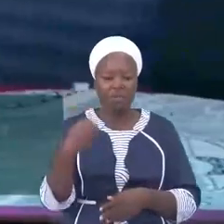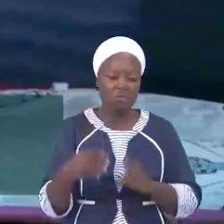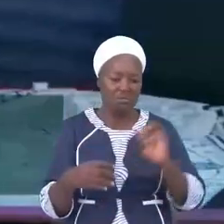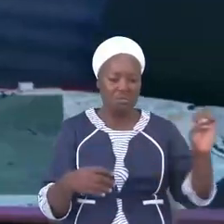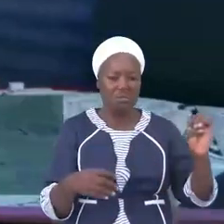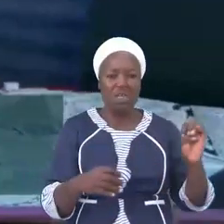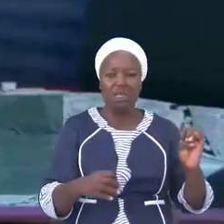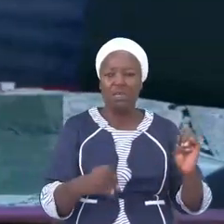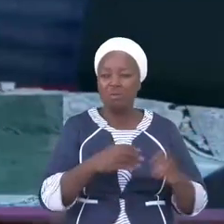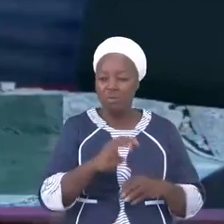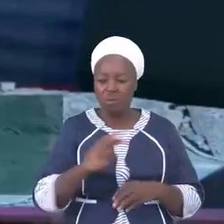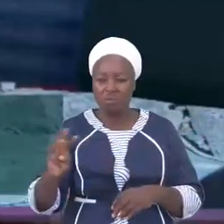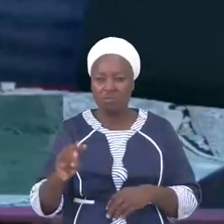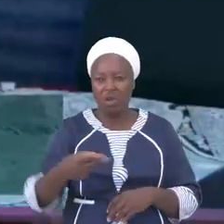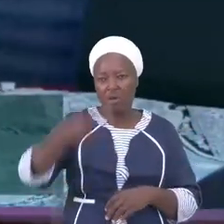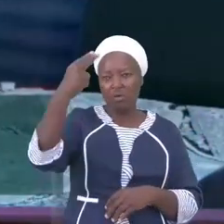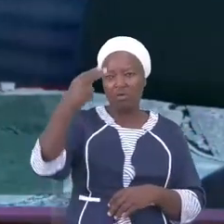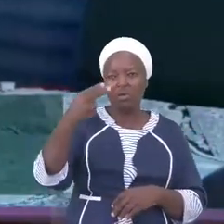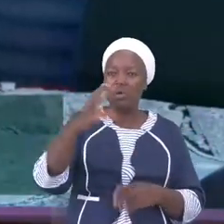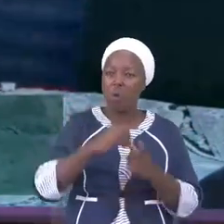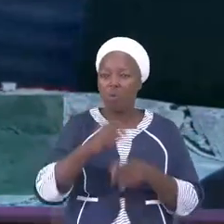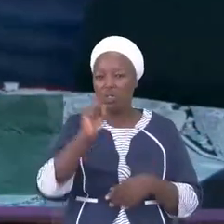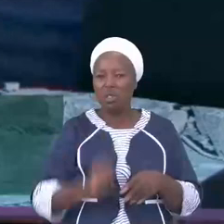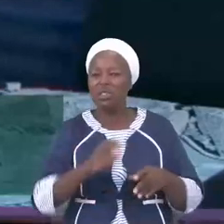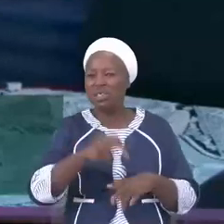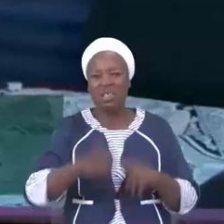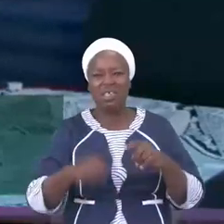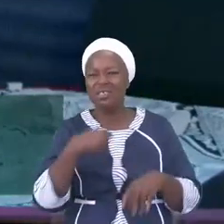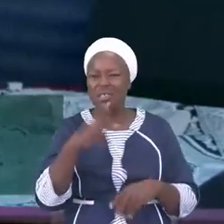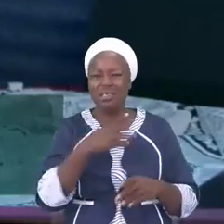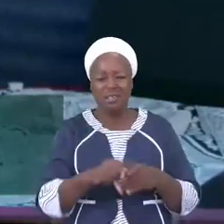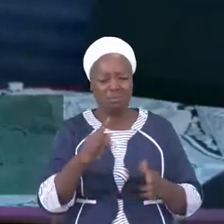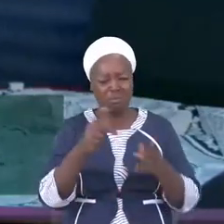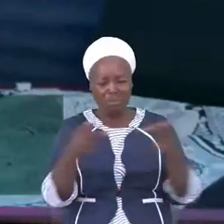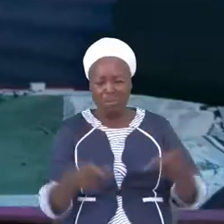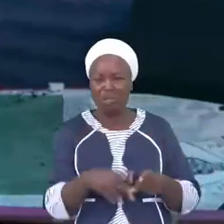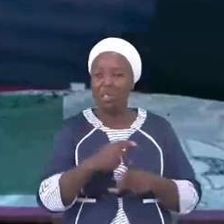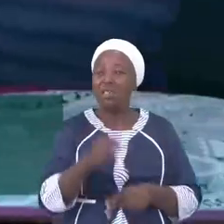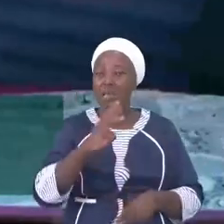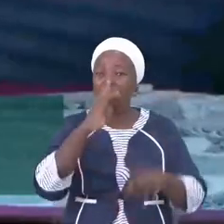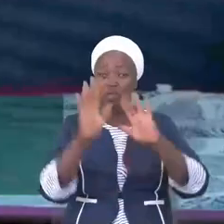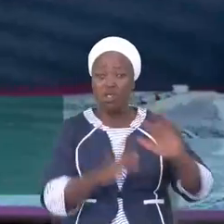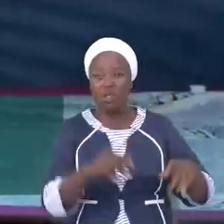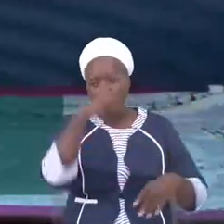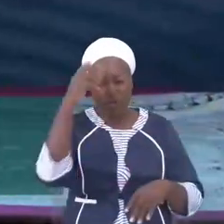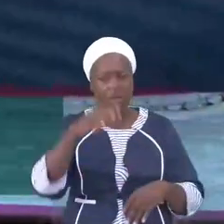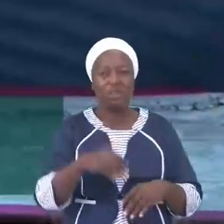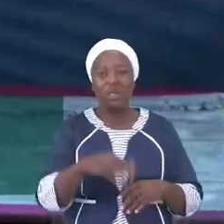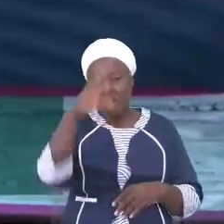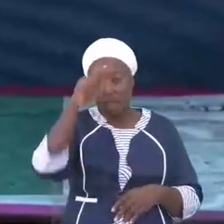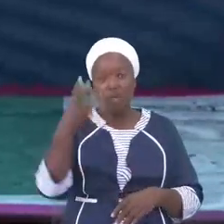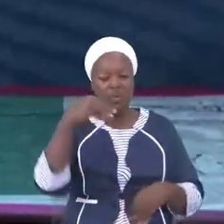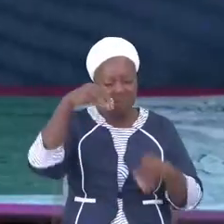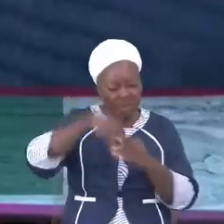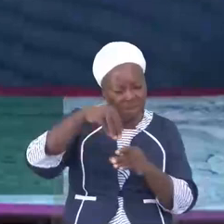sud? Il ne savait, connaissait pas la position dans la mer. Parce qu'il était dedans. Il n'y avait pas de